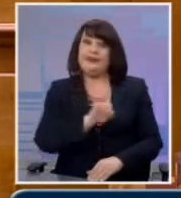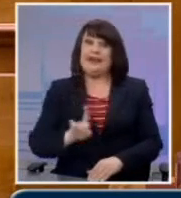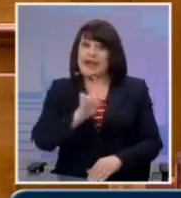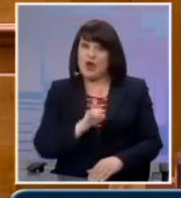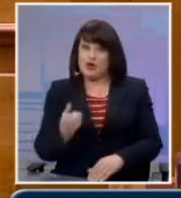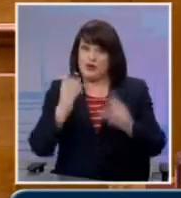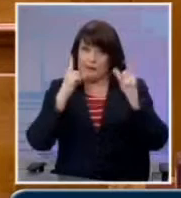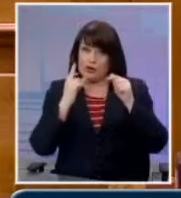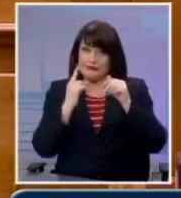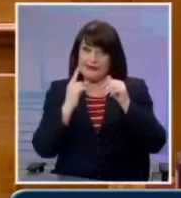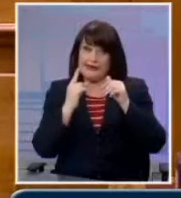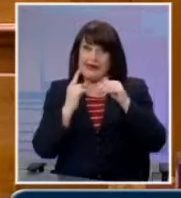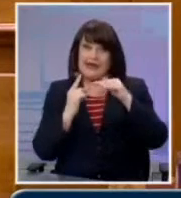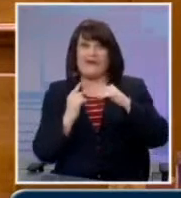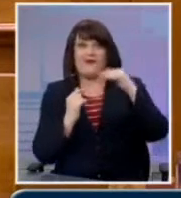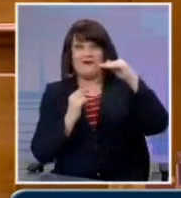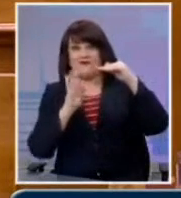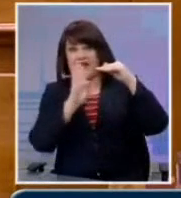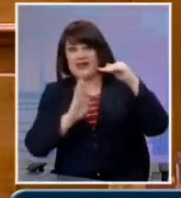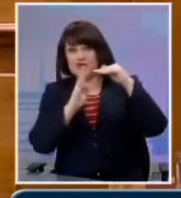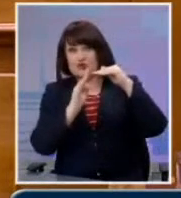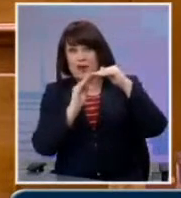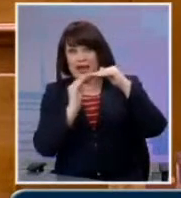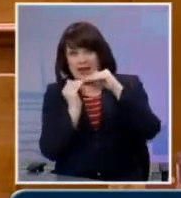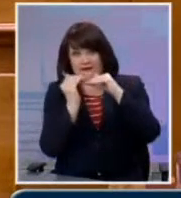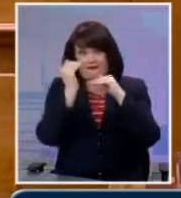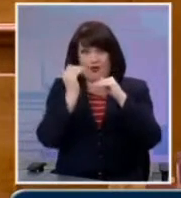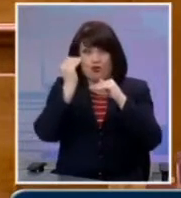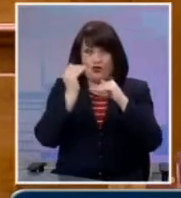λίγο βορειότερα της Βενεζουέλας υπάρχει μια χώρα που λέγεται Παναμάς.